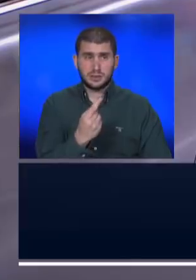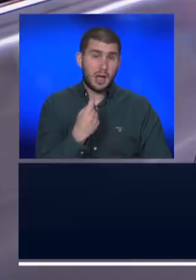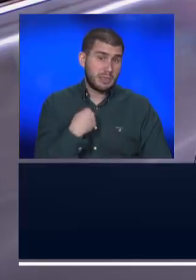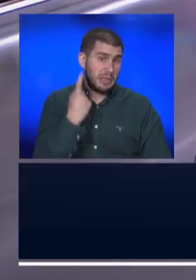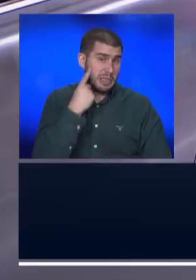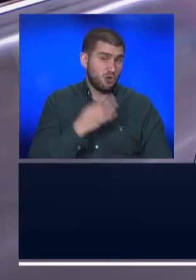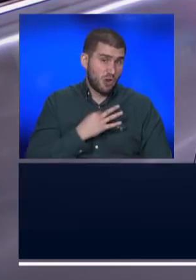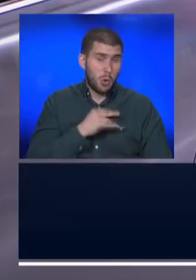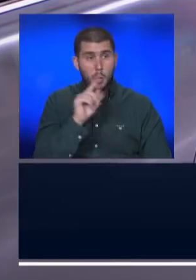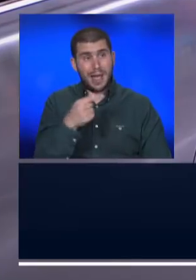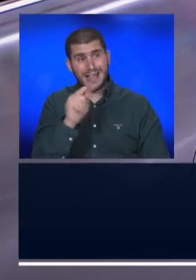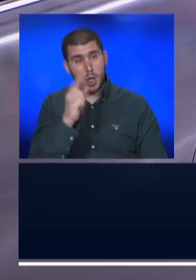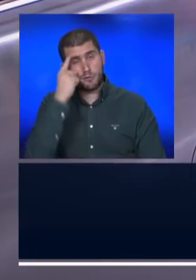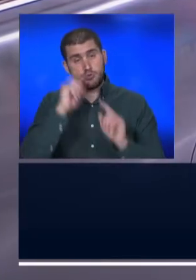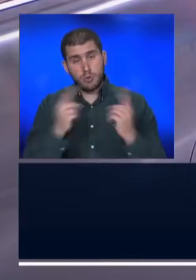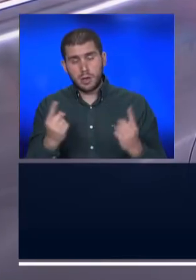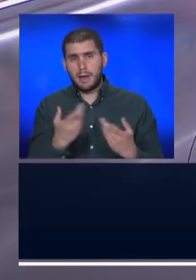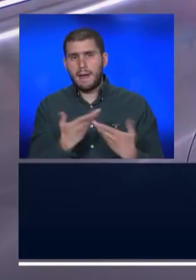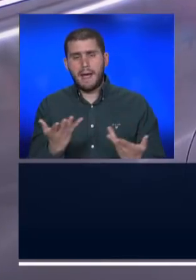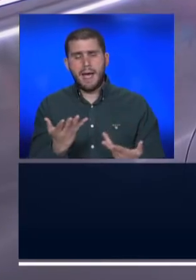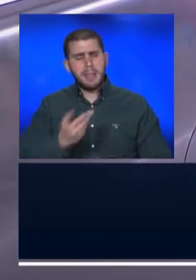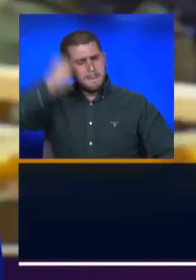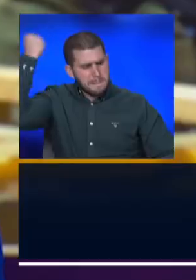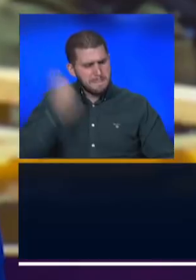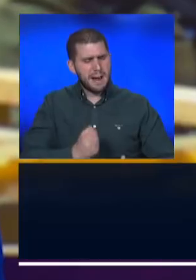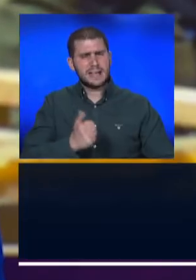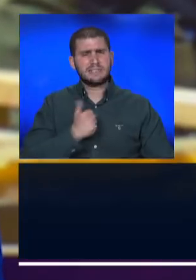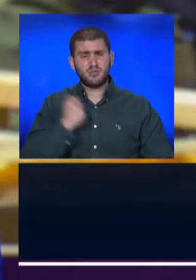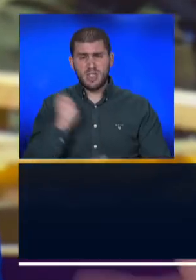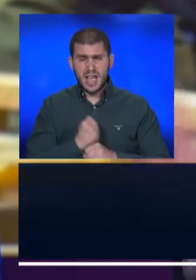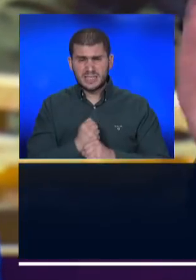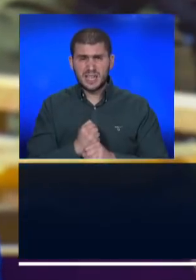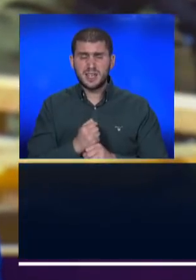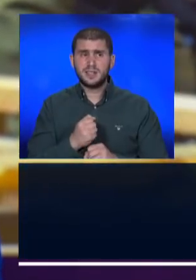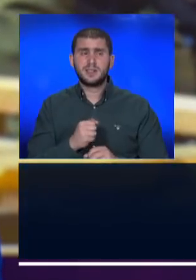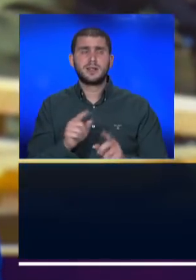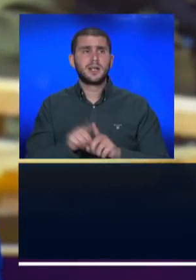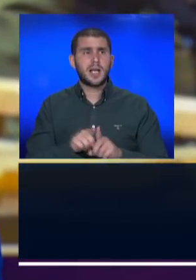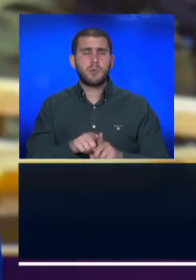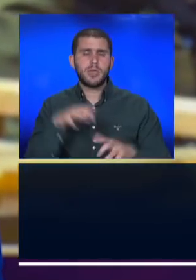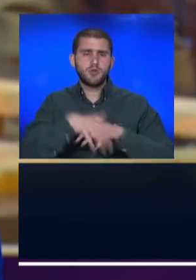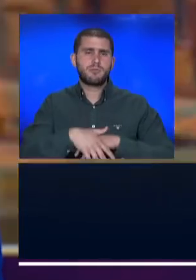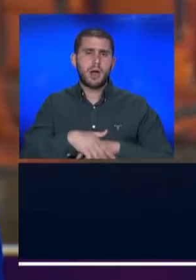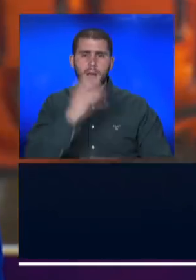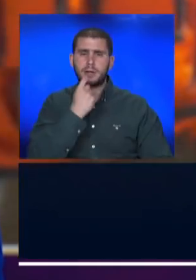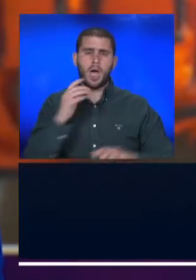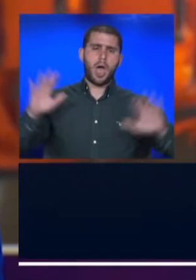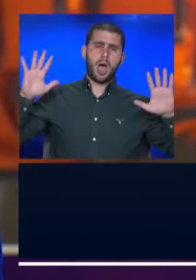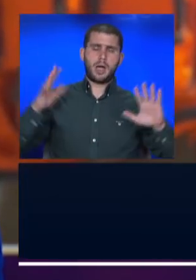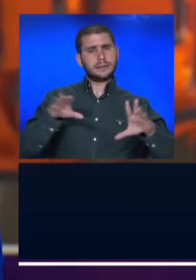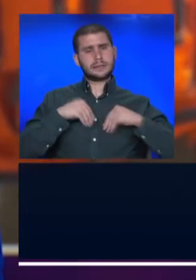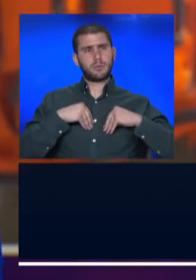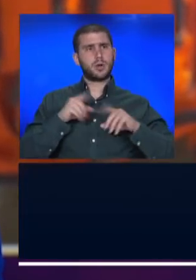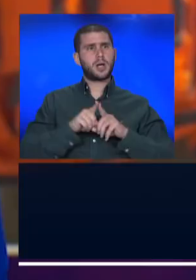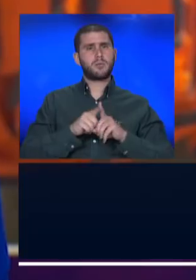אחרת, אין מכה צבאית אמיתית שנעשה מנגד, שתגרום לחמאס להגיד, טוב, החלטנו לנסוע למעבר ארז ולהחזיר לכם את